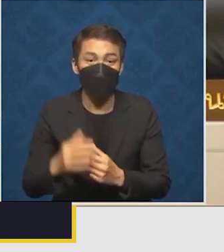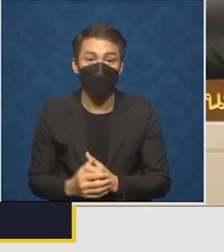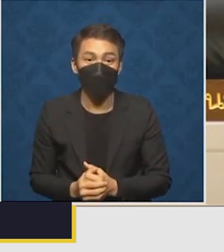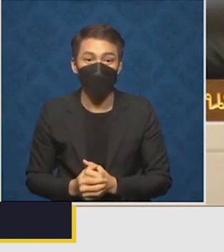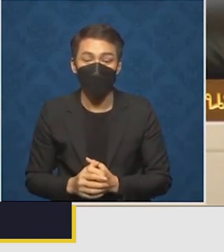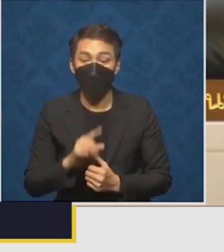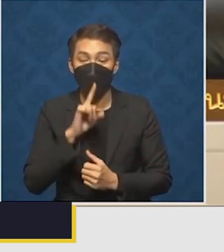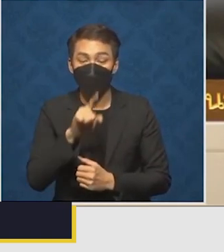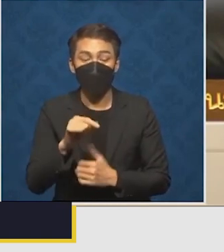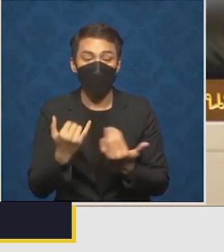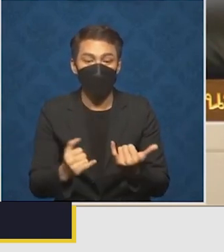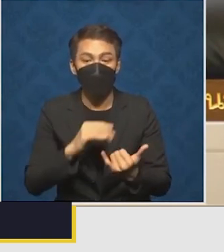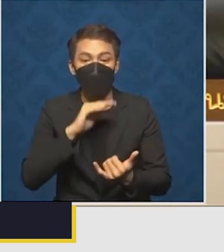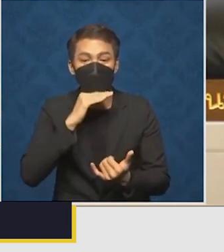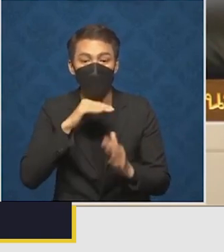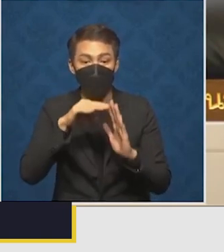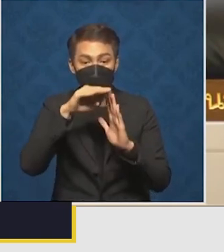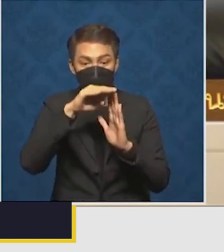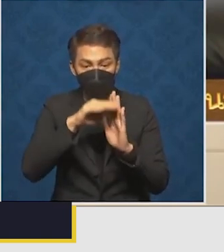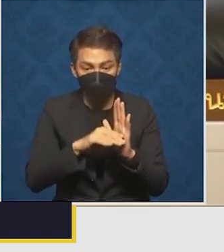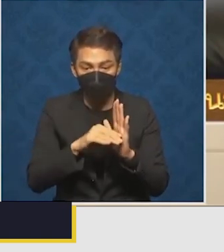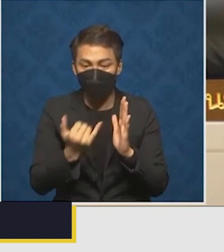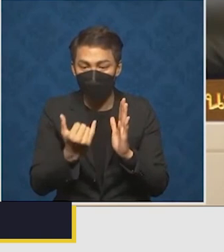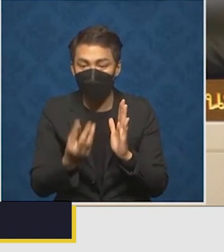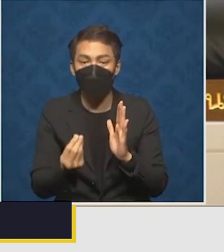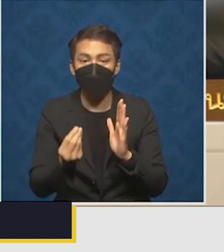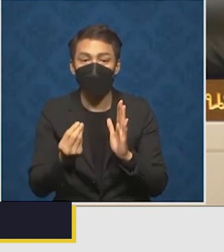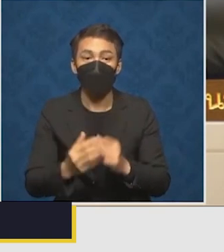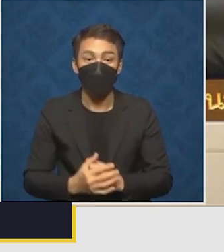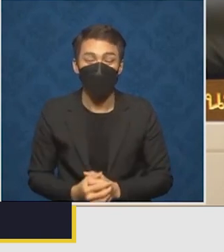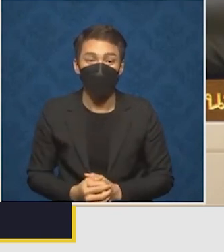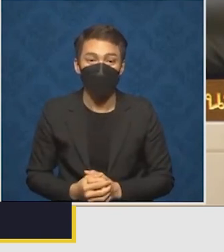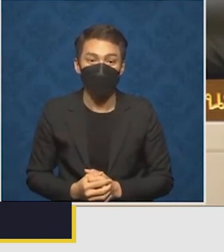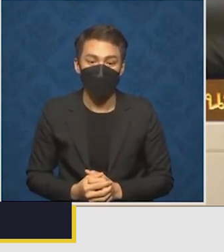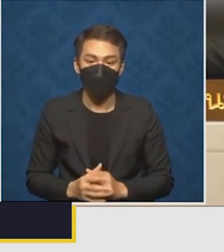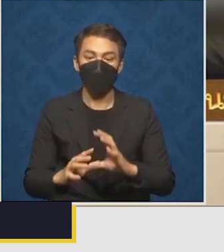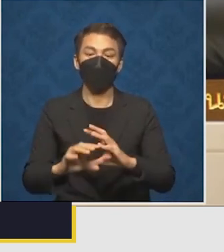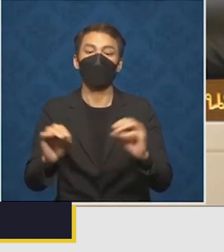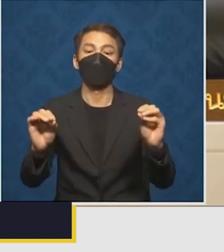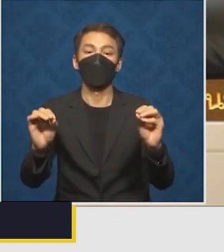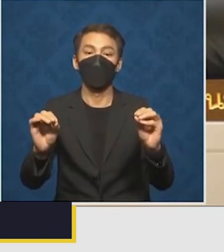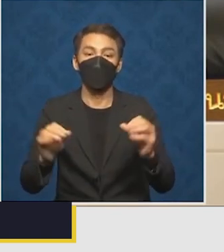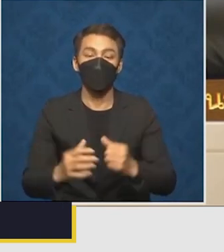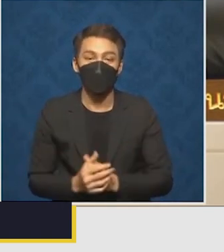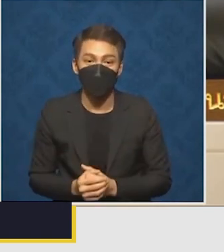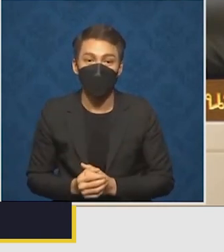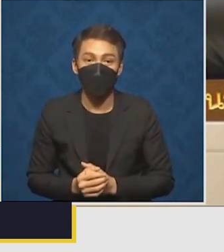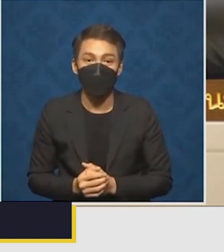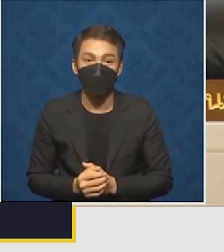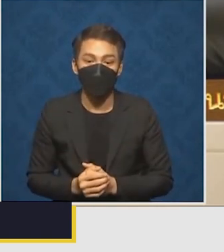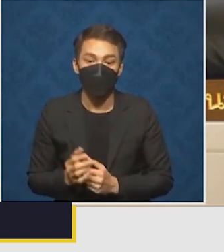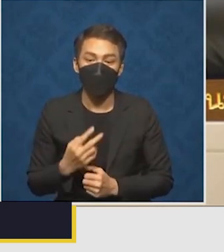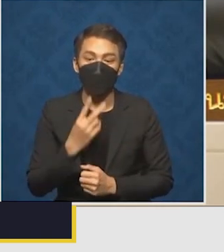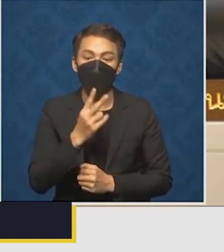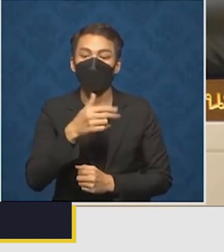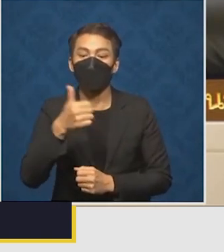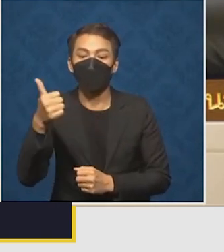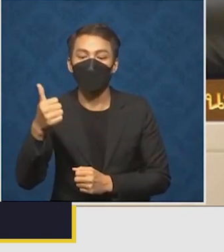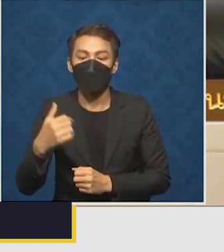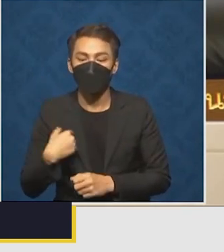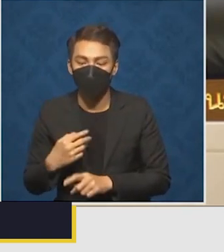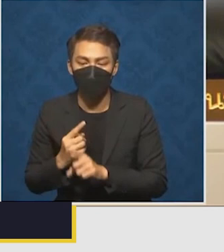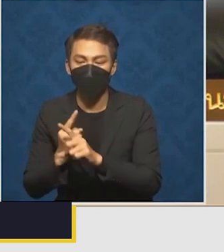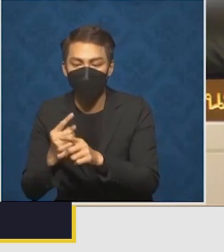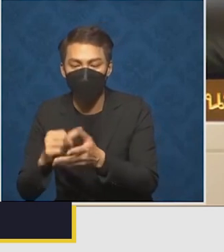แก้ไขแต่ว่าเราคิดว่าถ้าทำดีอยู่แล้วไม่มีอะไรผิดเนี่ยมันก็จะไม่มีอะไรถูกแก้ไขเลยแล้วก็เป้าหมายที่เราอยากที่จะเ